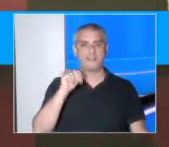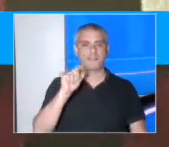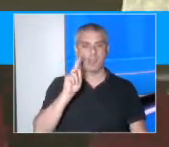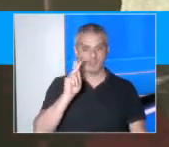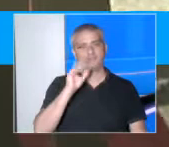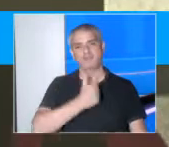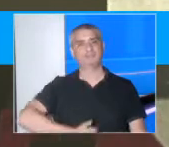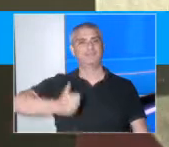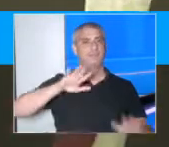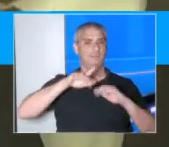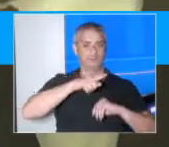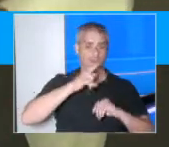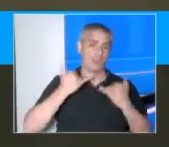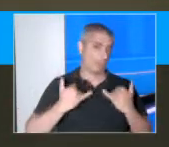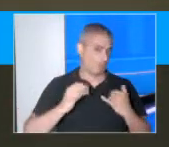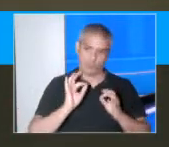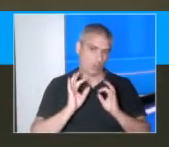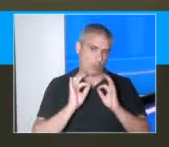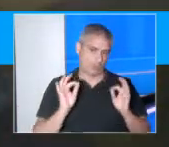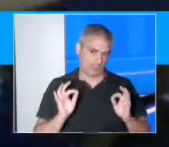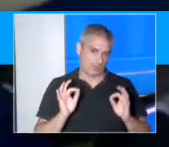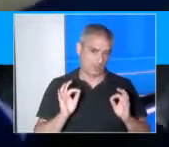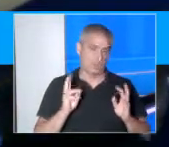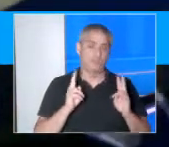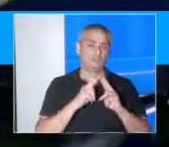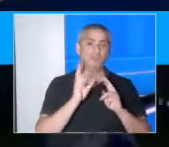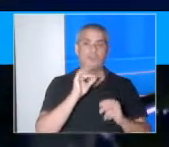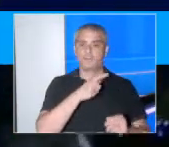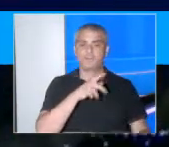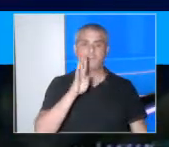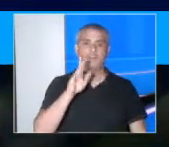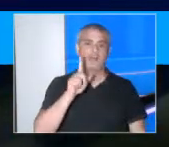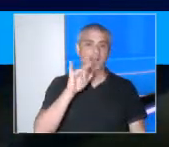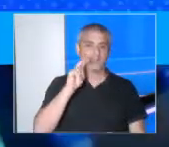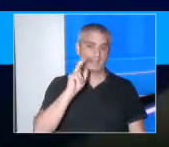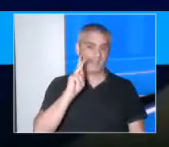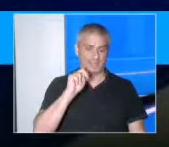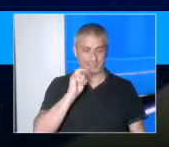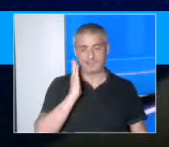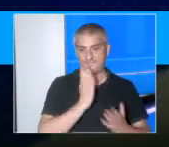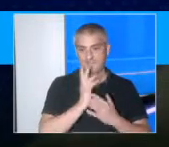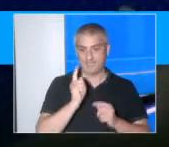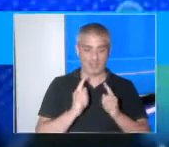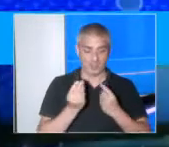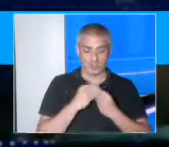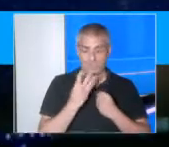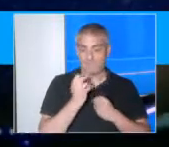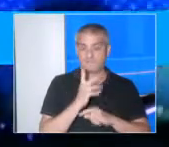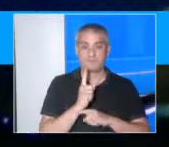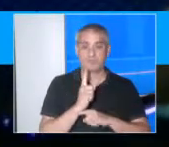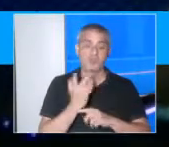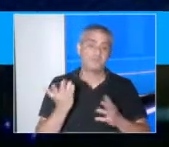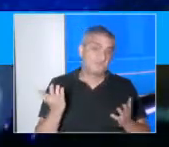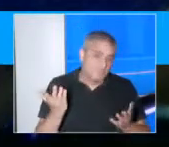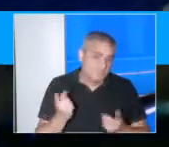אנשי צמרת הממשל שצפויות להיום עוד לא התחילו. האמת שהפגישה עם בלינקן הייתה אמורה לקרות בעוד 45 דקות. בינתיים